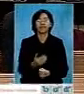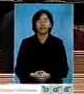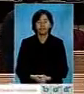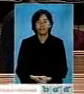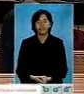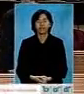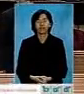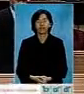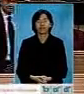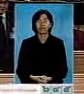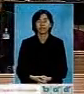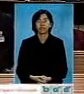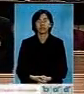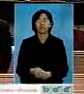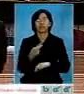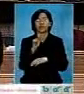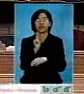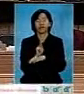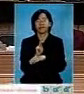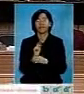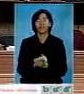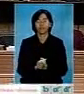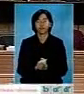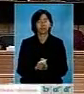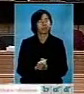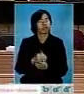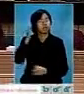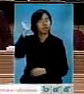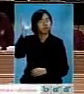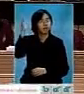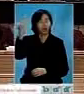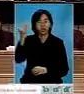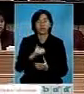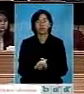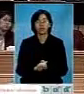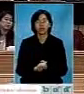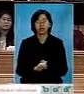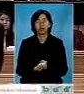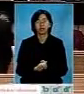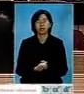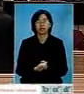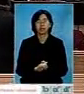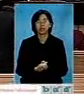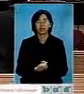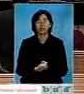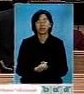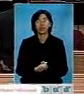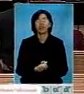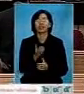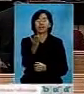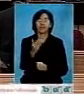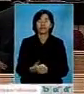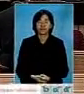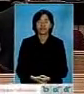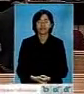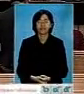กราบเรียนท่านประธานที่เคารพ อภิปรายไปก่อนฮะอภิปรายก่อนนะให้เขาอภิปรายก่อนนะสั้นๆนะเชิญนะเดี๋ยว